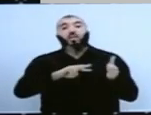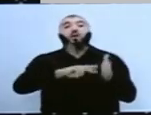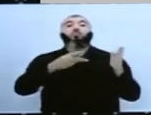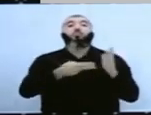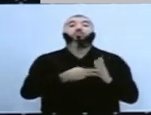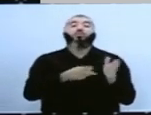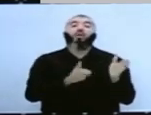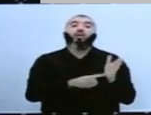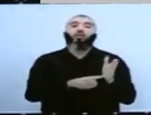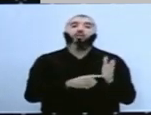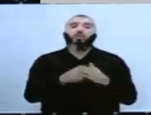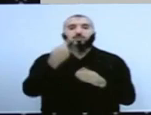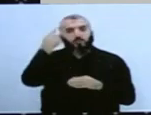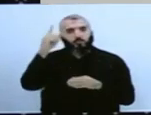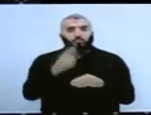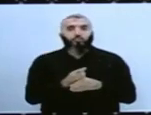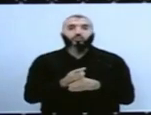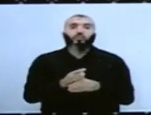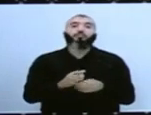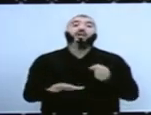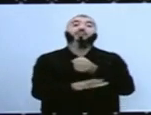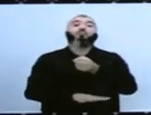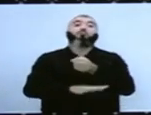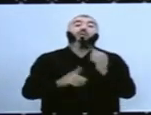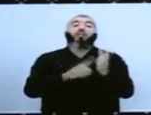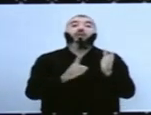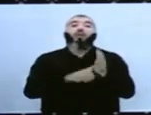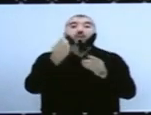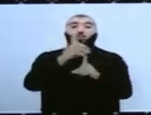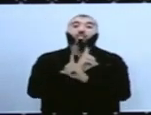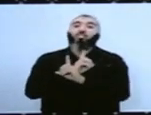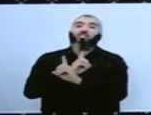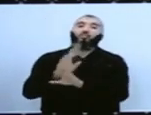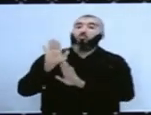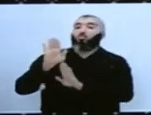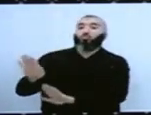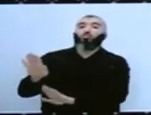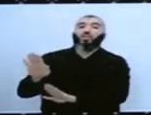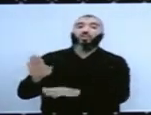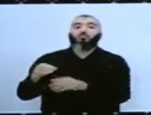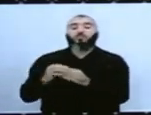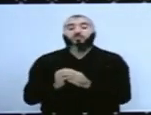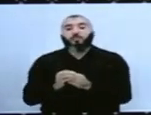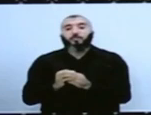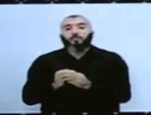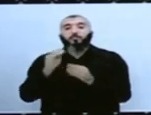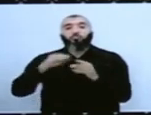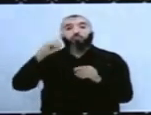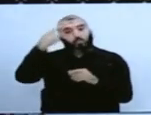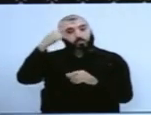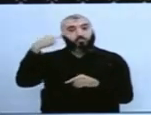المتعلق بقواعد الوقاية والتدخل والحد من أخطار الكوارث في إطار التنمية